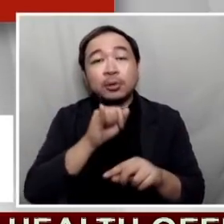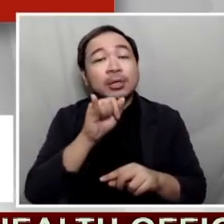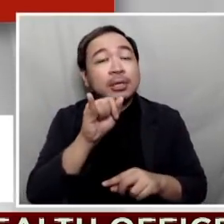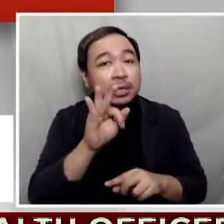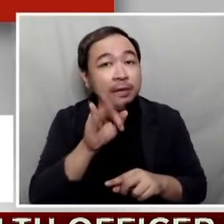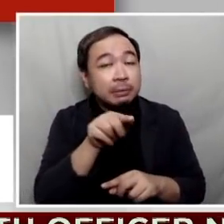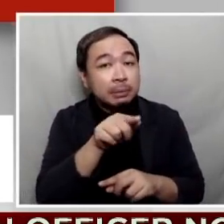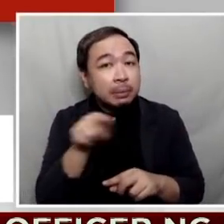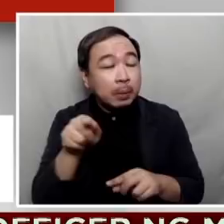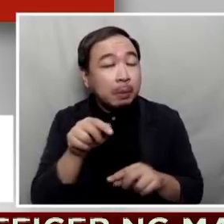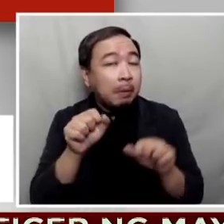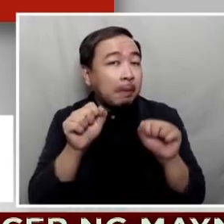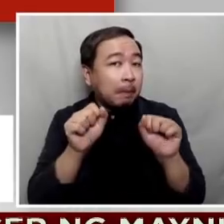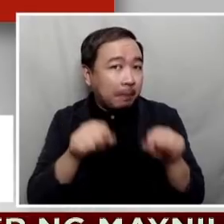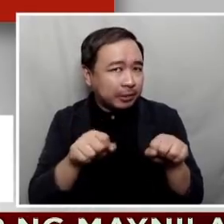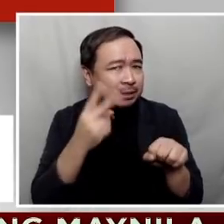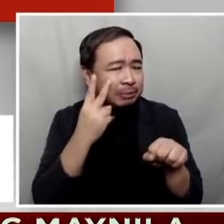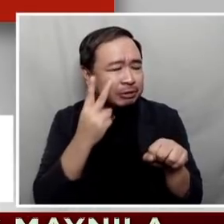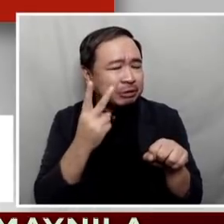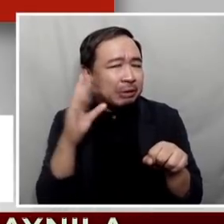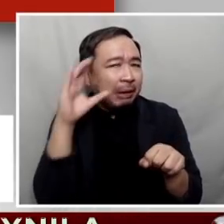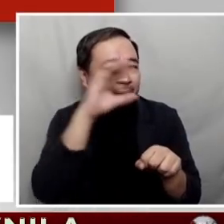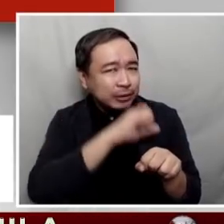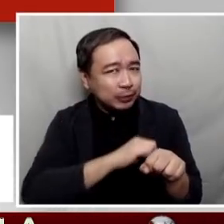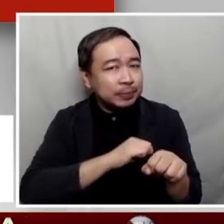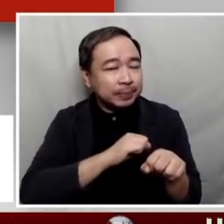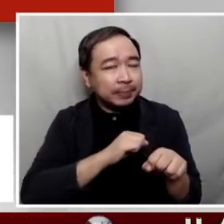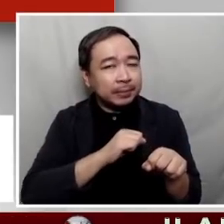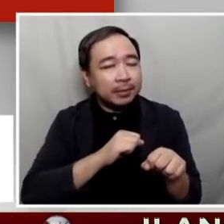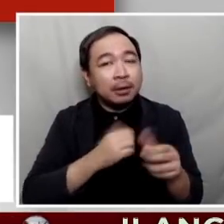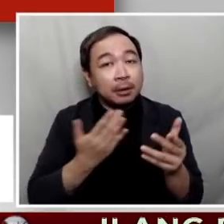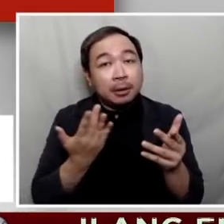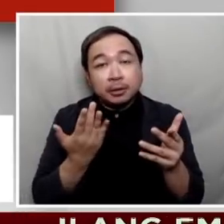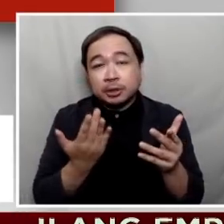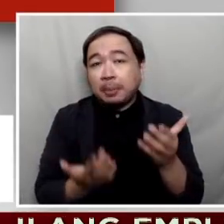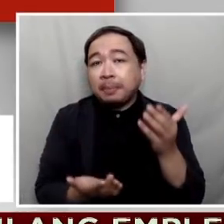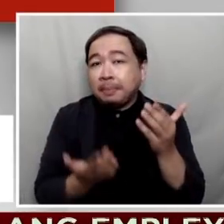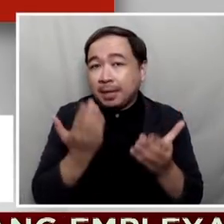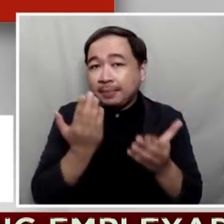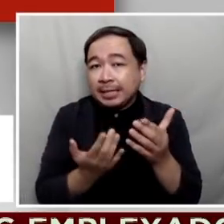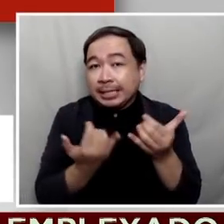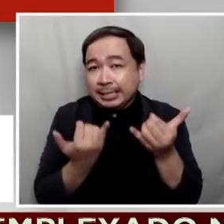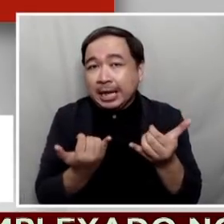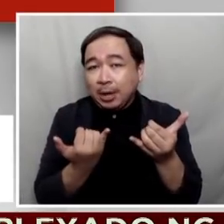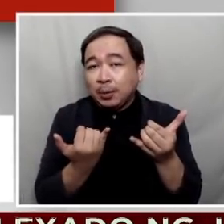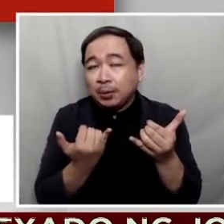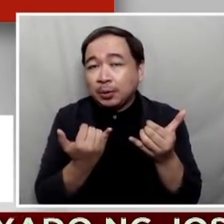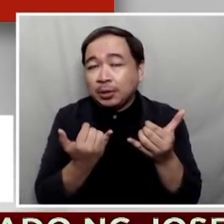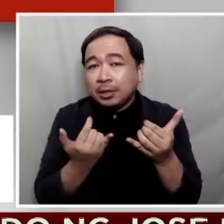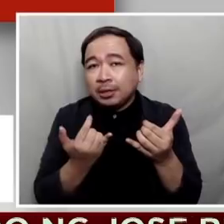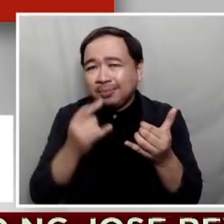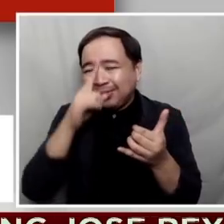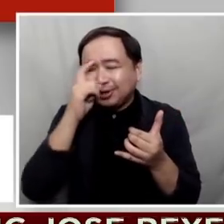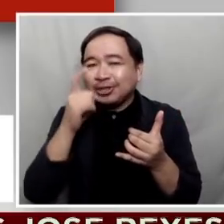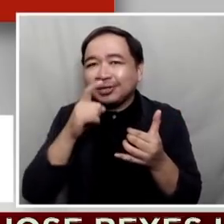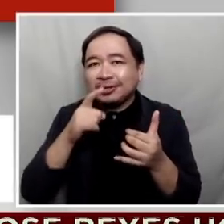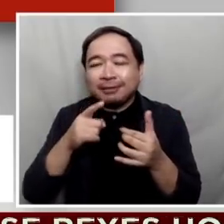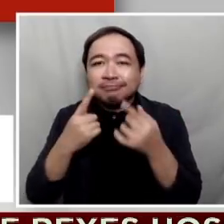pwede natin ma-speculate na baka nga talaga namang ito na yung dahilan dahil sa bakuna at saka